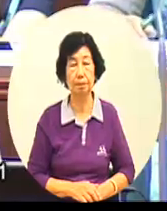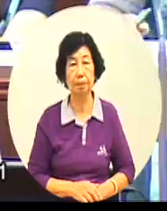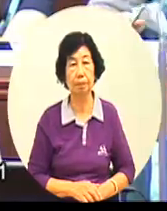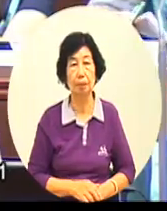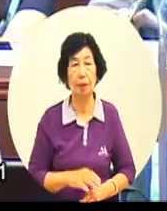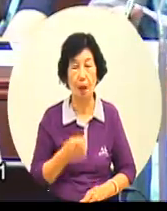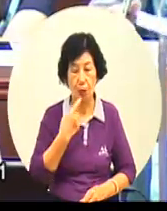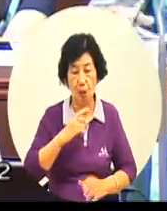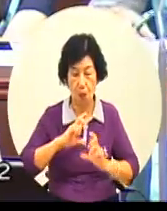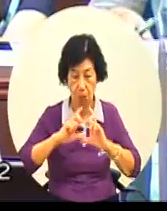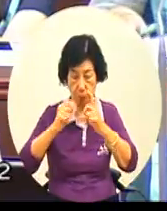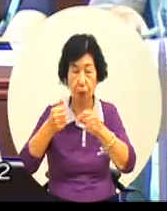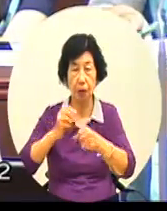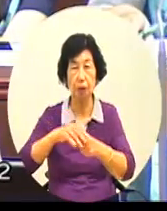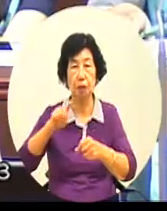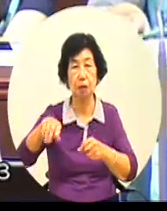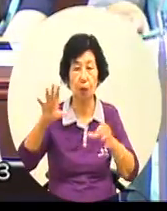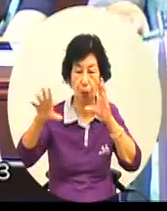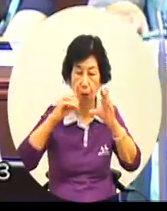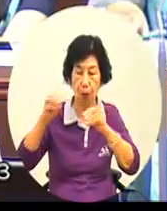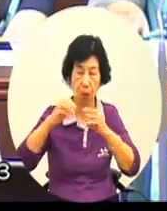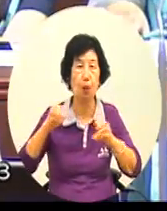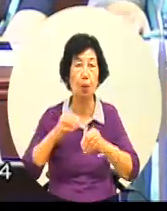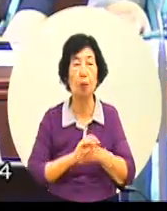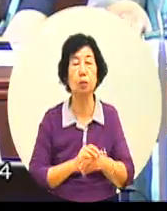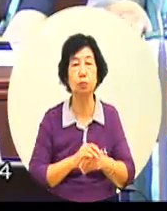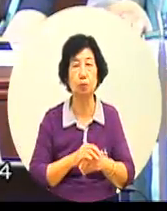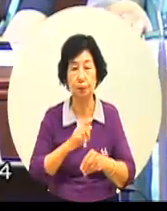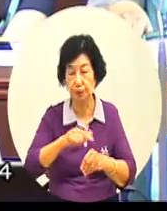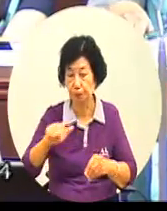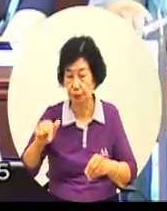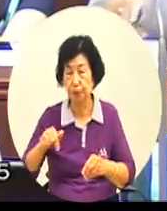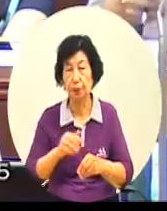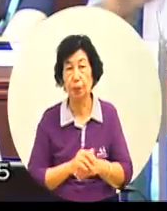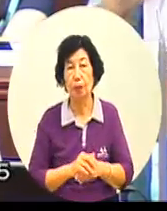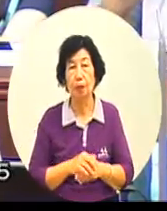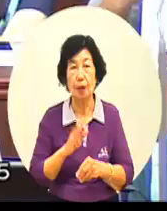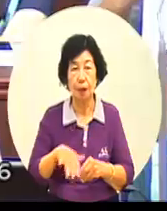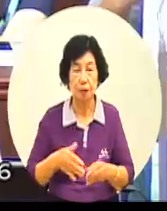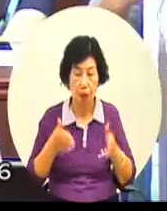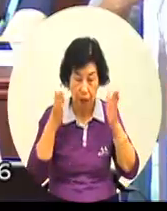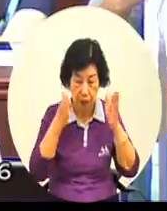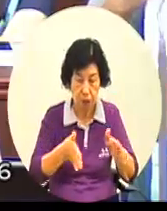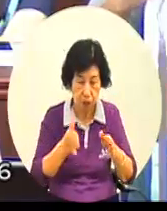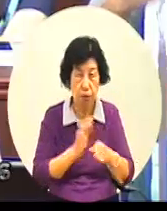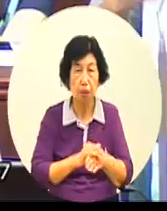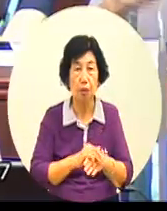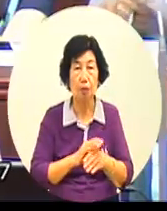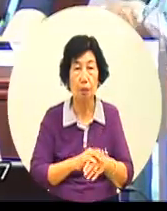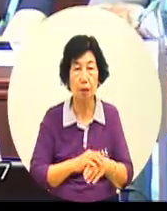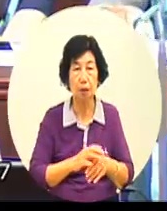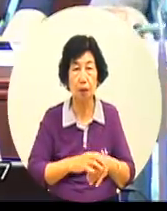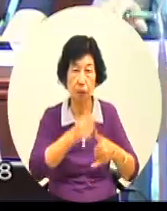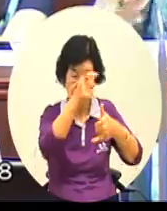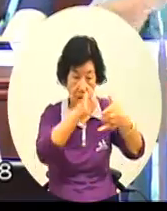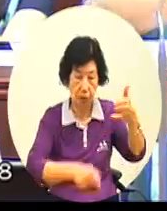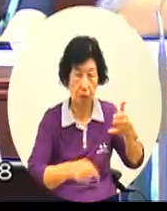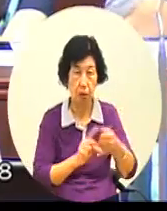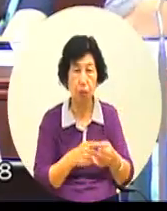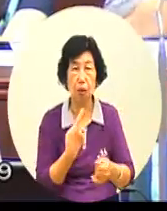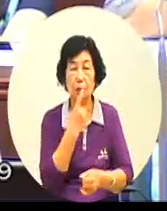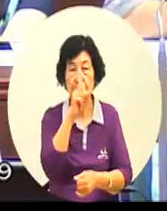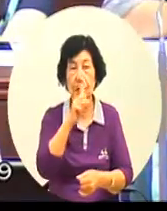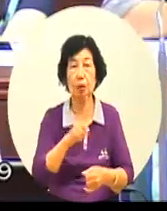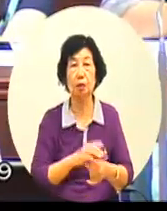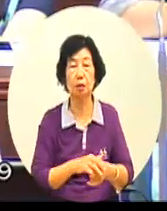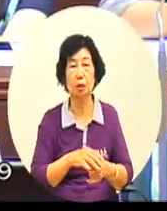再多收集一些相关的资料，因为这个部分我们过往针对单身者有什么特殊的方案讯息比较少，我